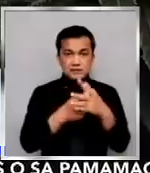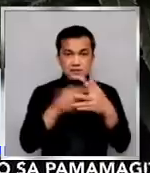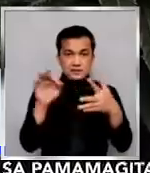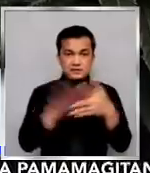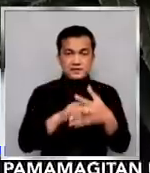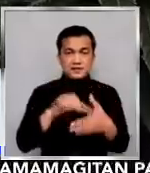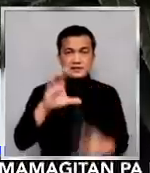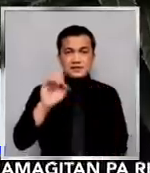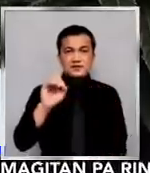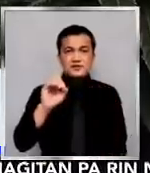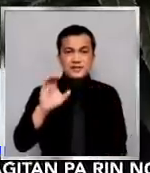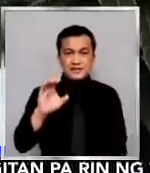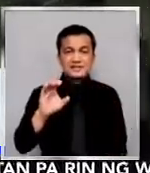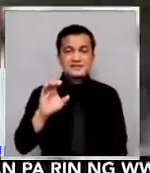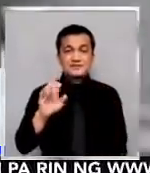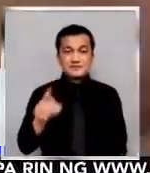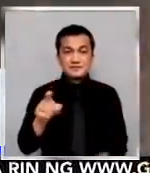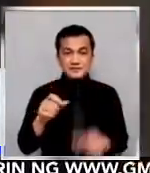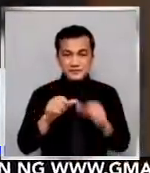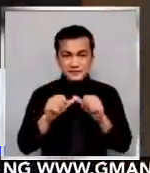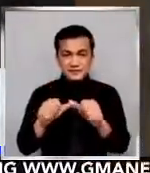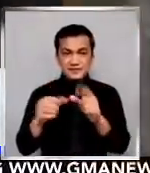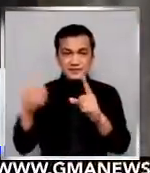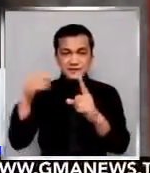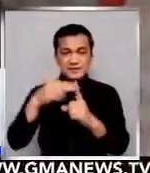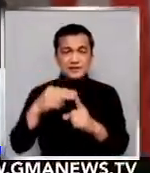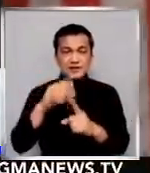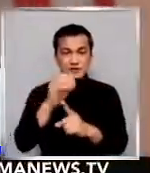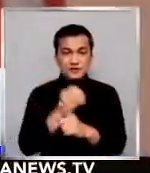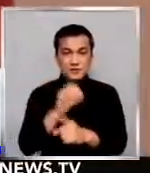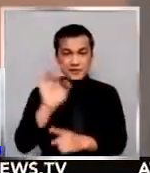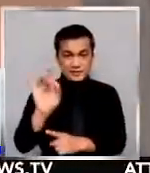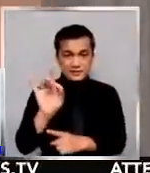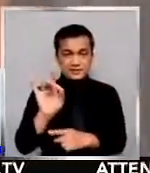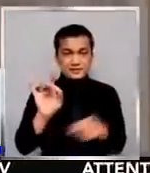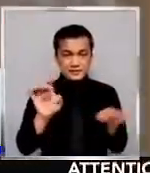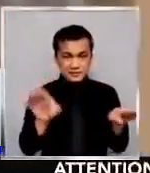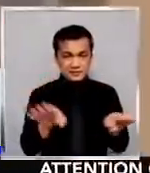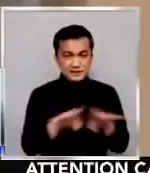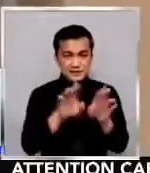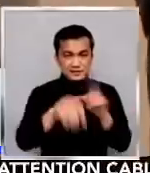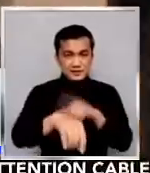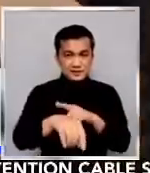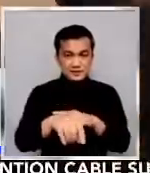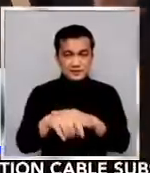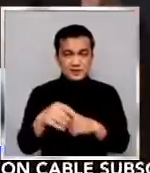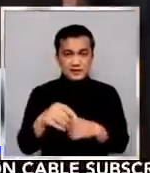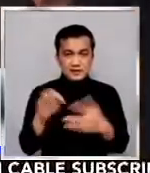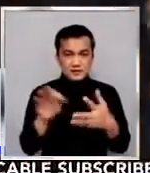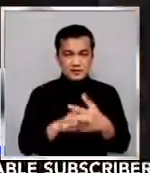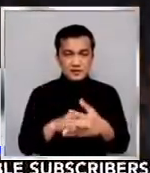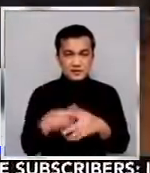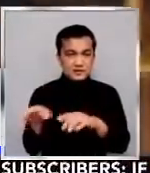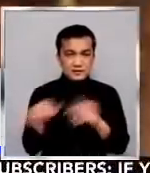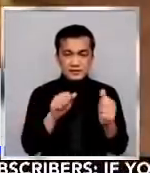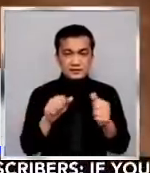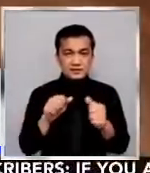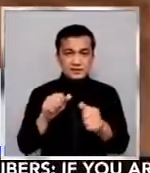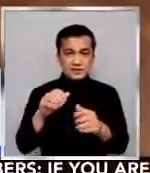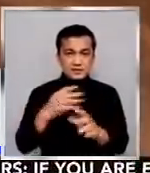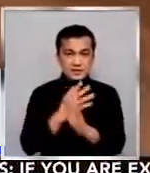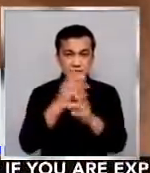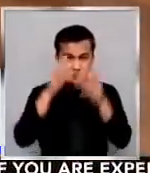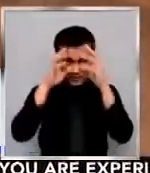Candidacy na tatagal hanggang October 8. Sa panahong ito, nag-file ng official leave of absence si Davao City Mayor Sara